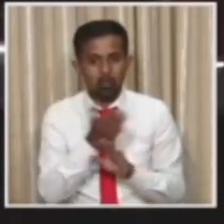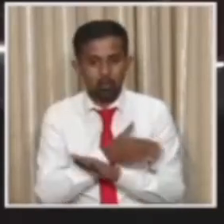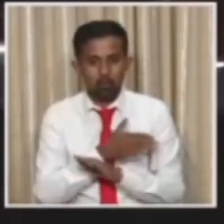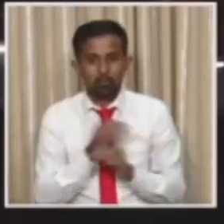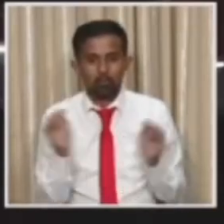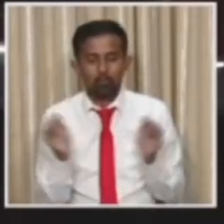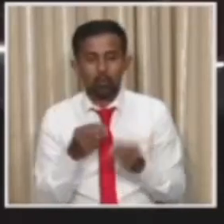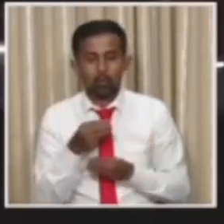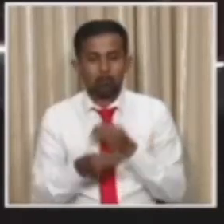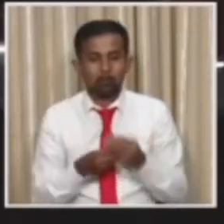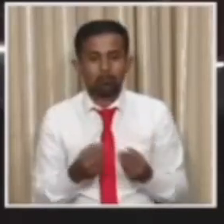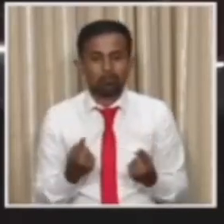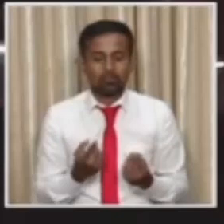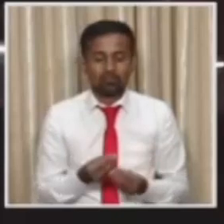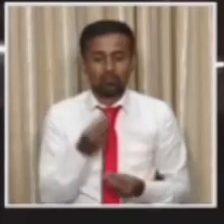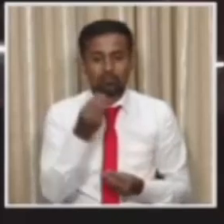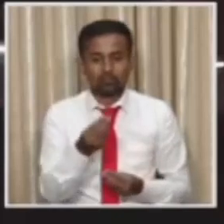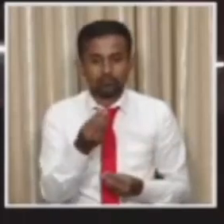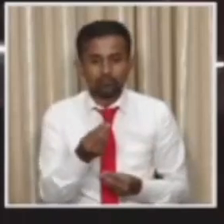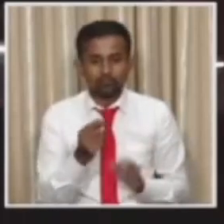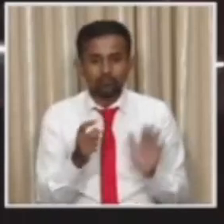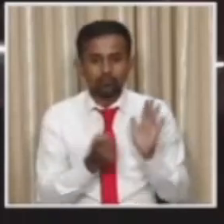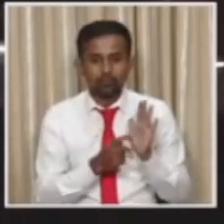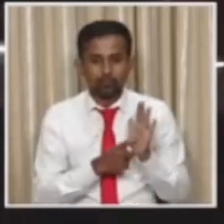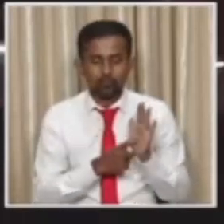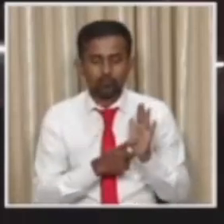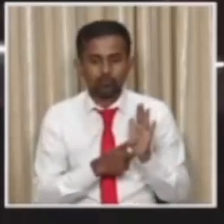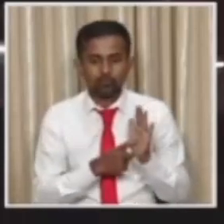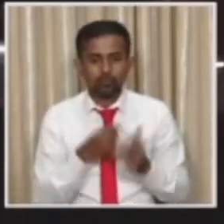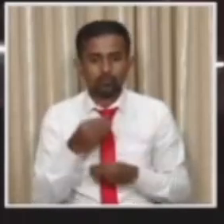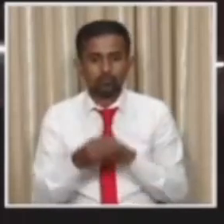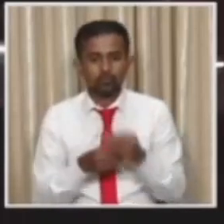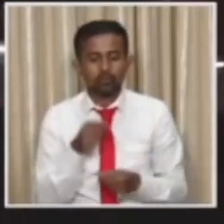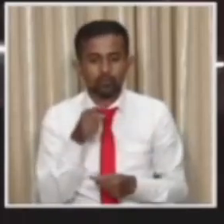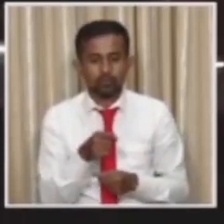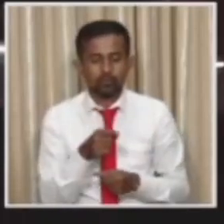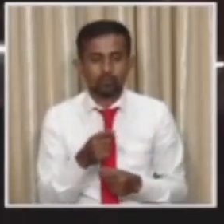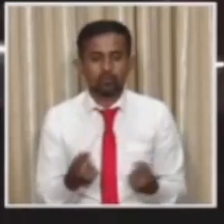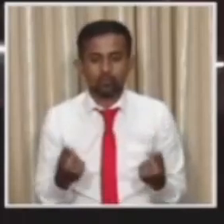තුළු කර්මාන්ත වලට ඒ අවස්ථාව දීලා තිබ්බනම් කුකුල්